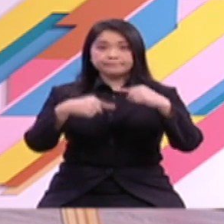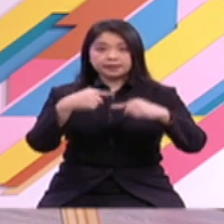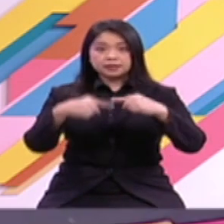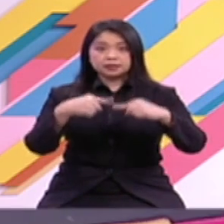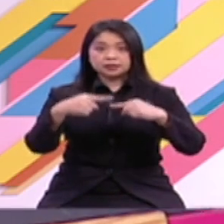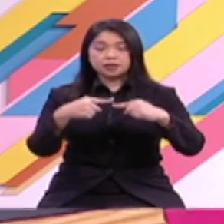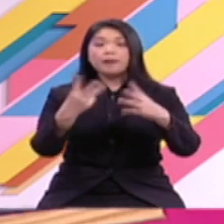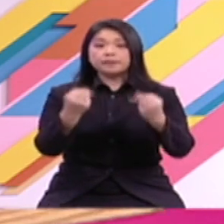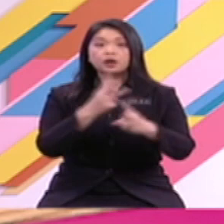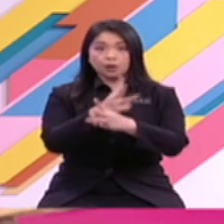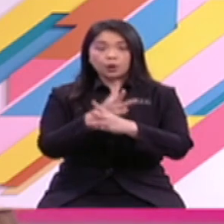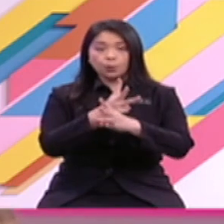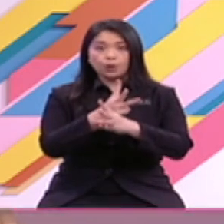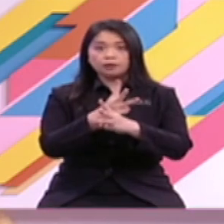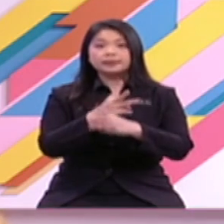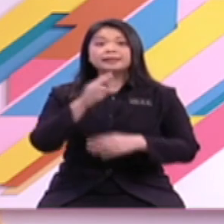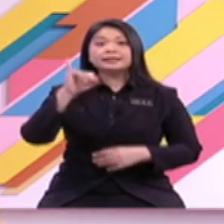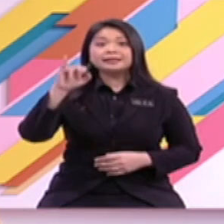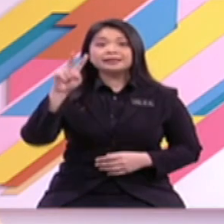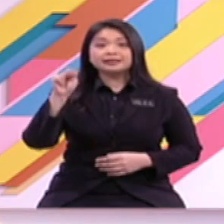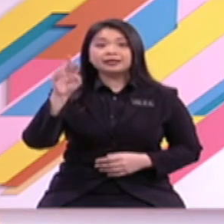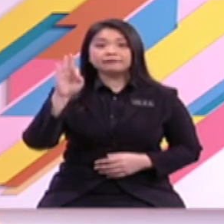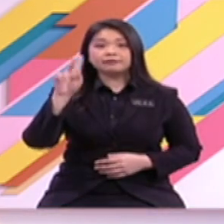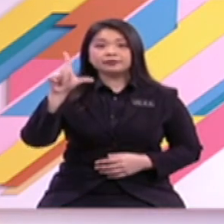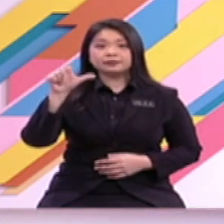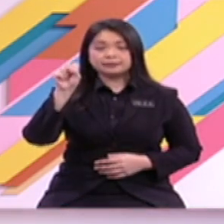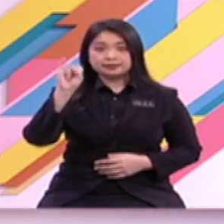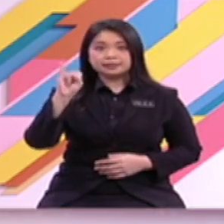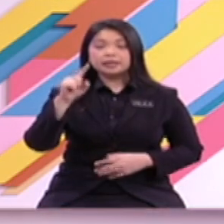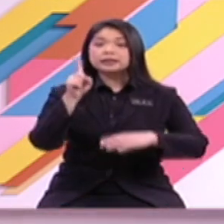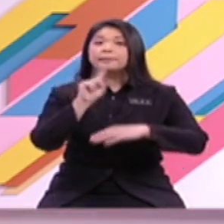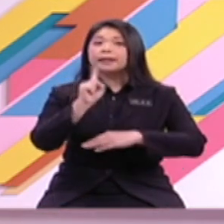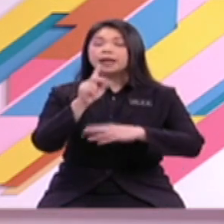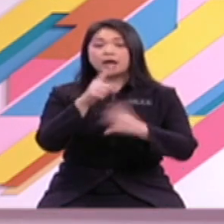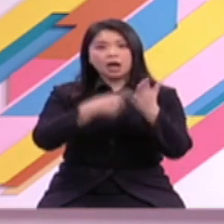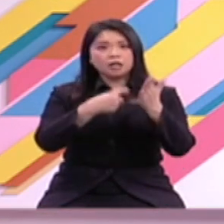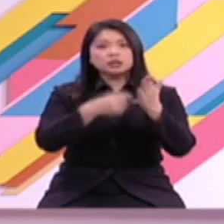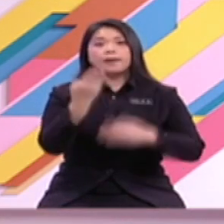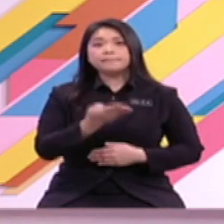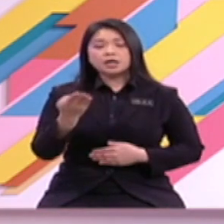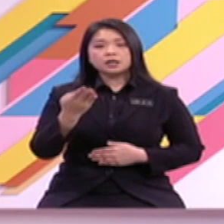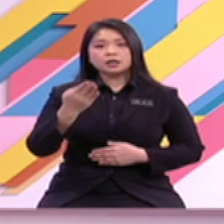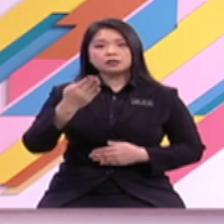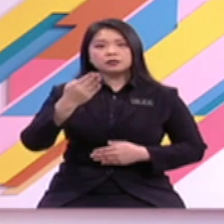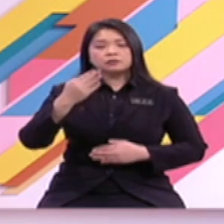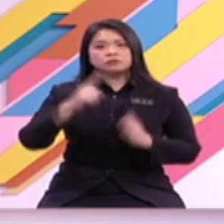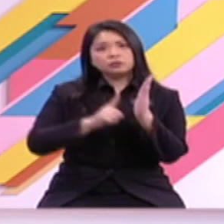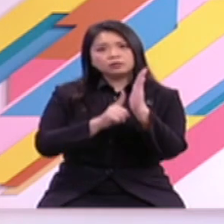hendak mengawal keadaan inflasi inflasi elah keadaan dimana harga barang meningkat